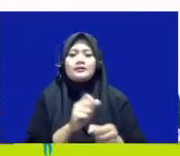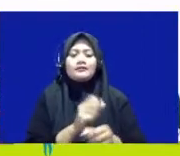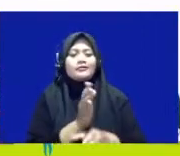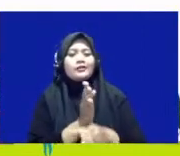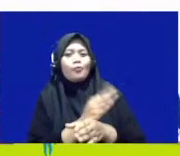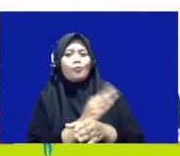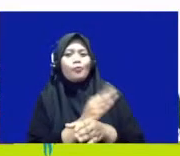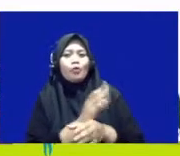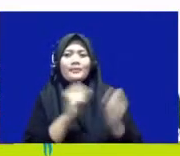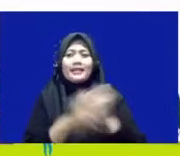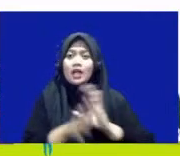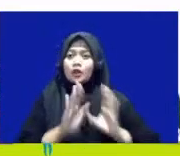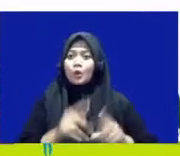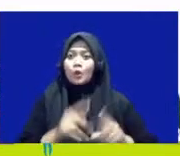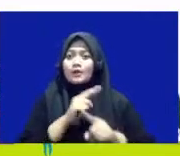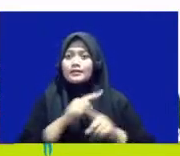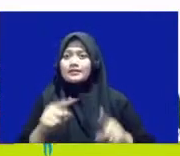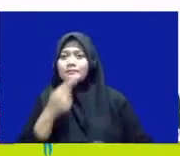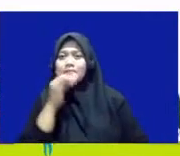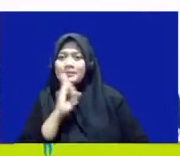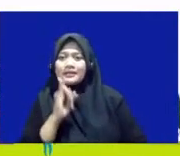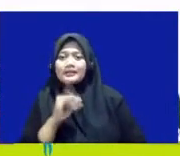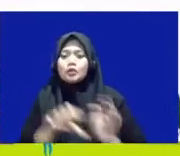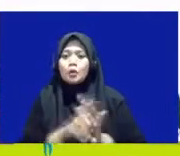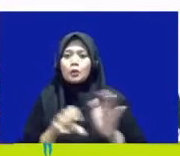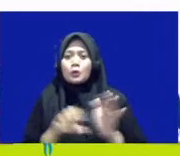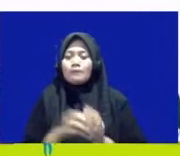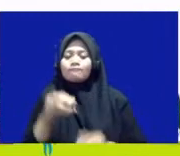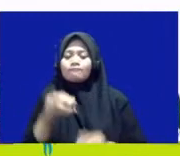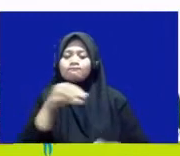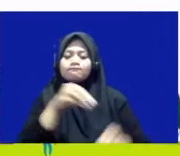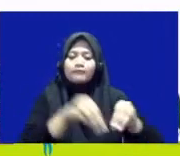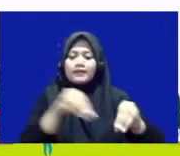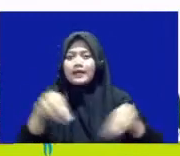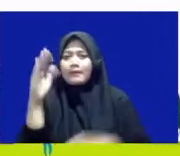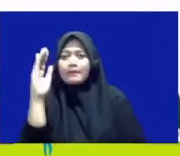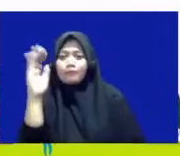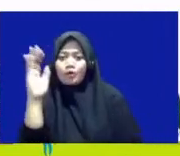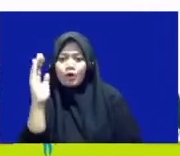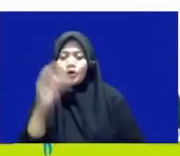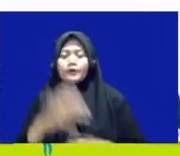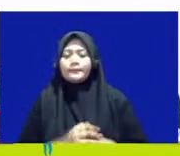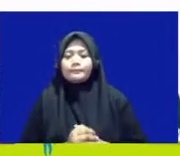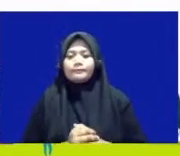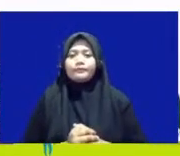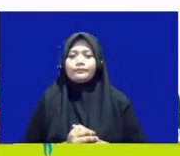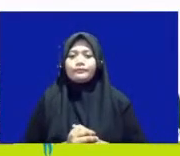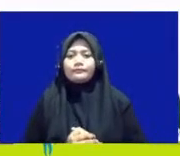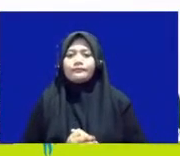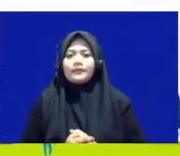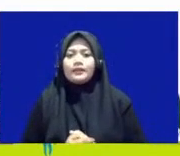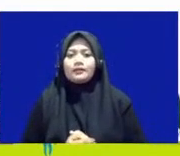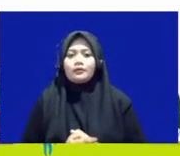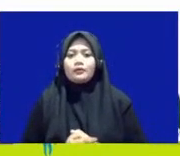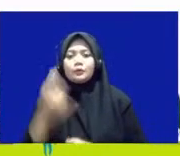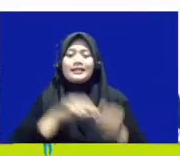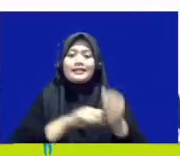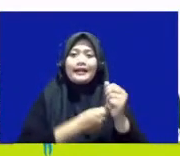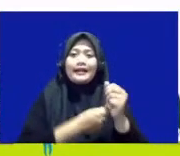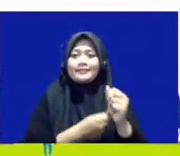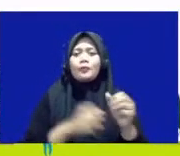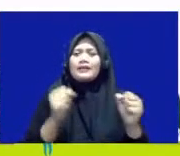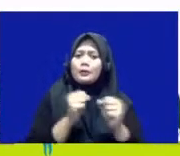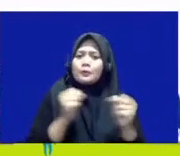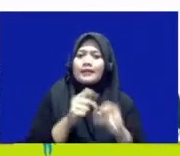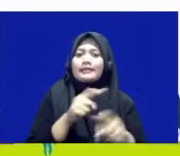Tadi penanaman pohon atau di pasca di dapur umum terlibat semua anak-anak laki-laki untuk bikin dapur umum di tanggap darurat. Tapi di pasca bencana pun